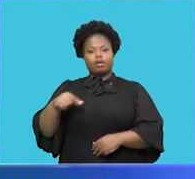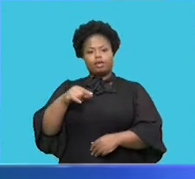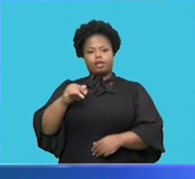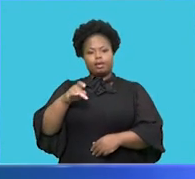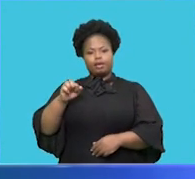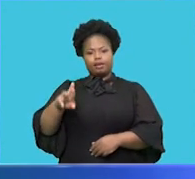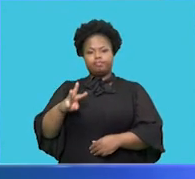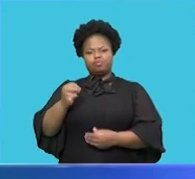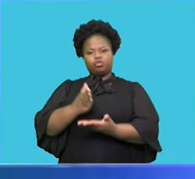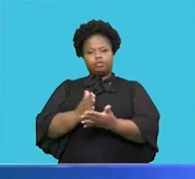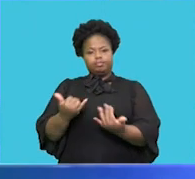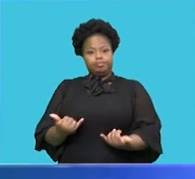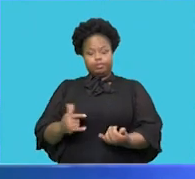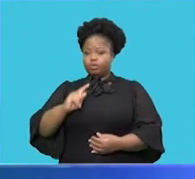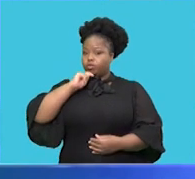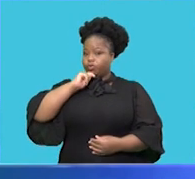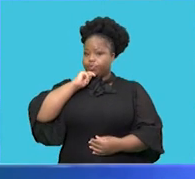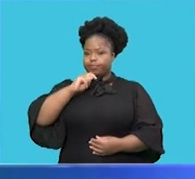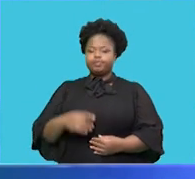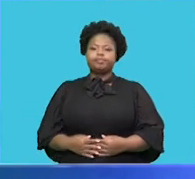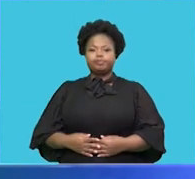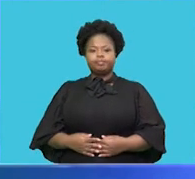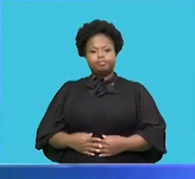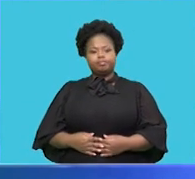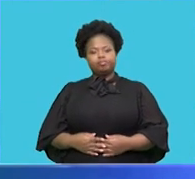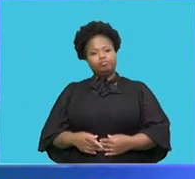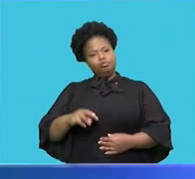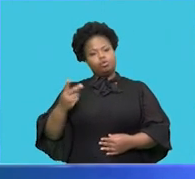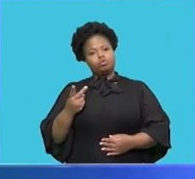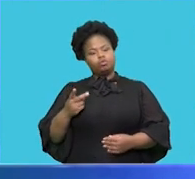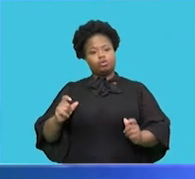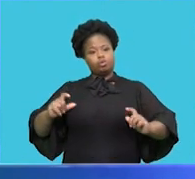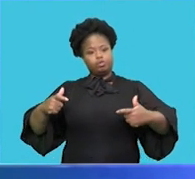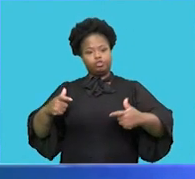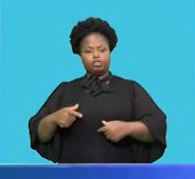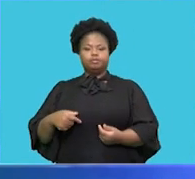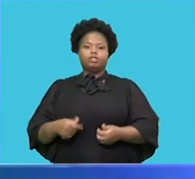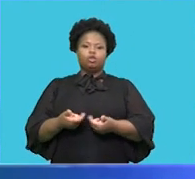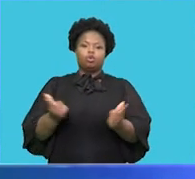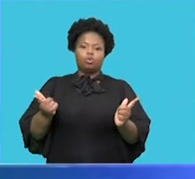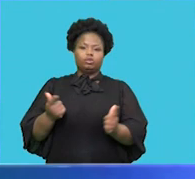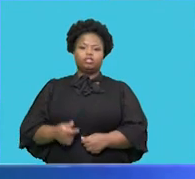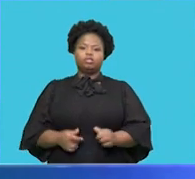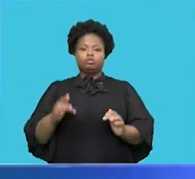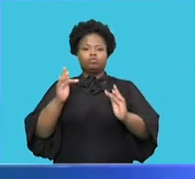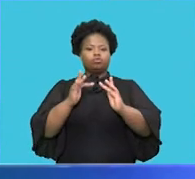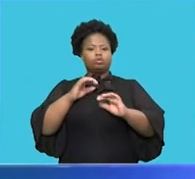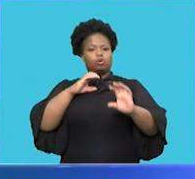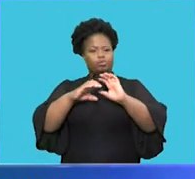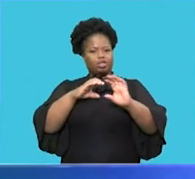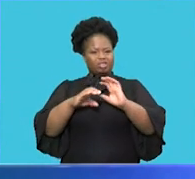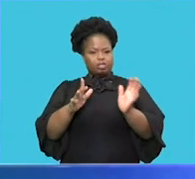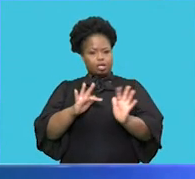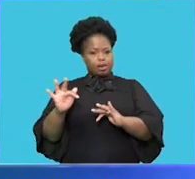Center Midrand namhlanje ngesikhathi sasekuseni. Phakathi kokunye ikhomishana yembule uhlelo lwayo lwezoxhumana lokhetho luzayo,